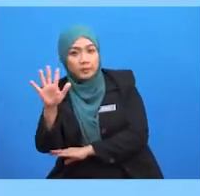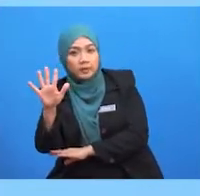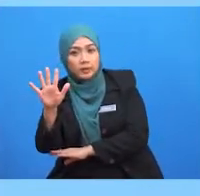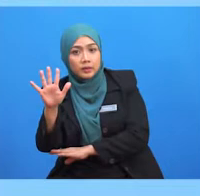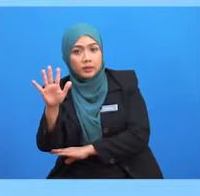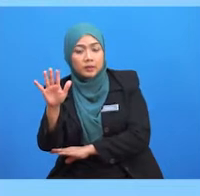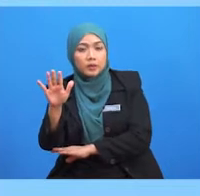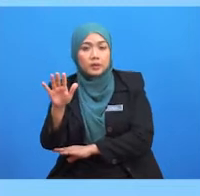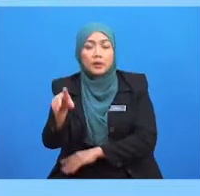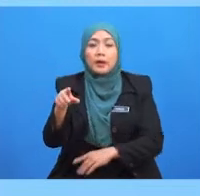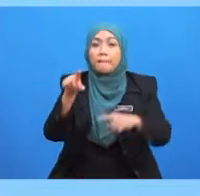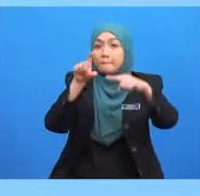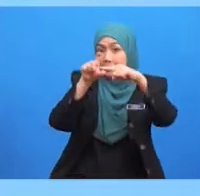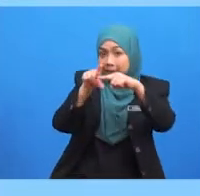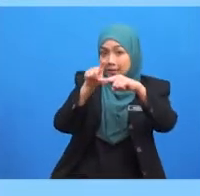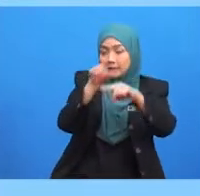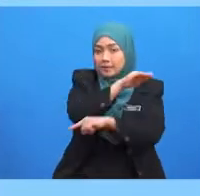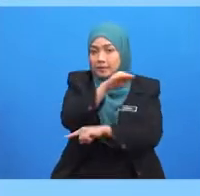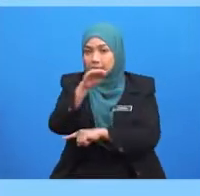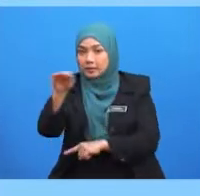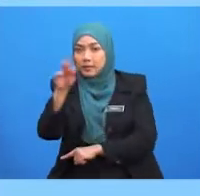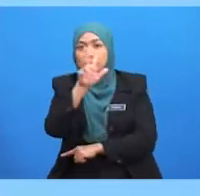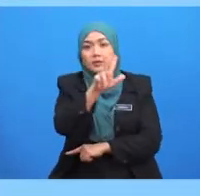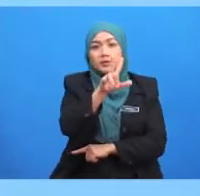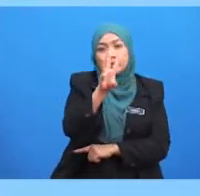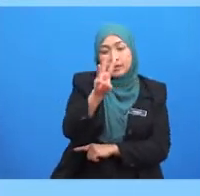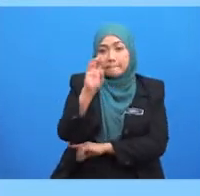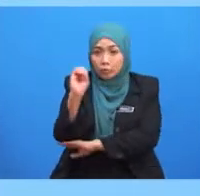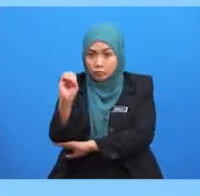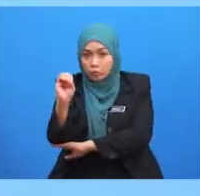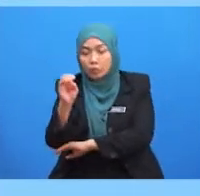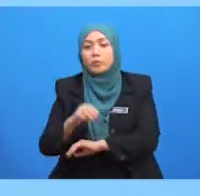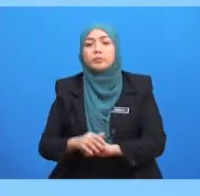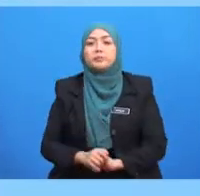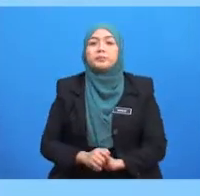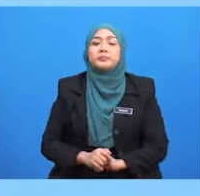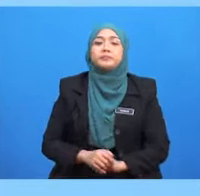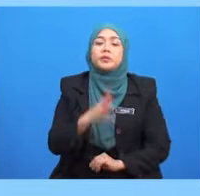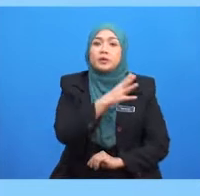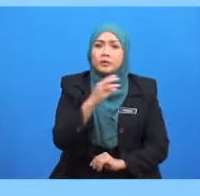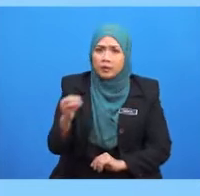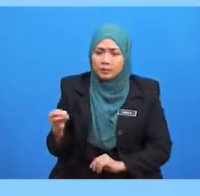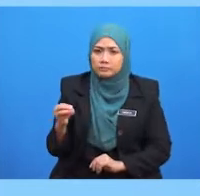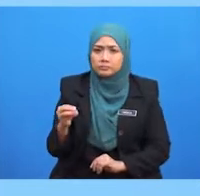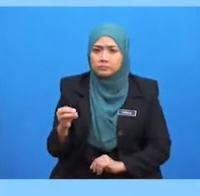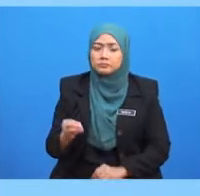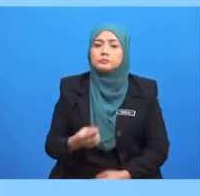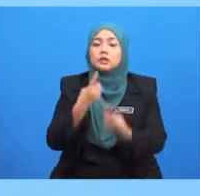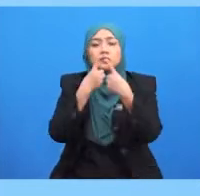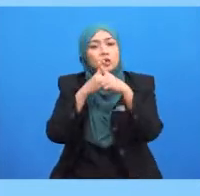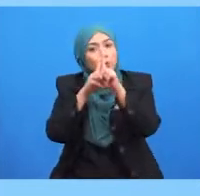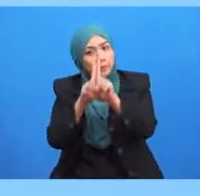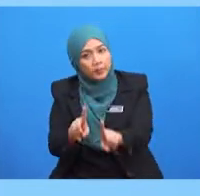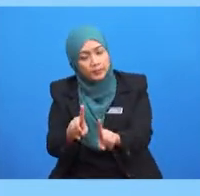825 tiba Hagi dengan 360 dan indeks gubahan